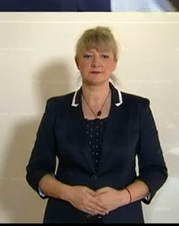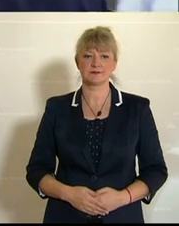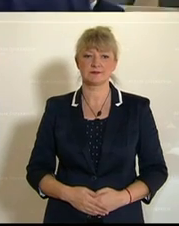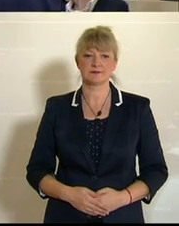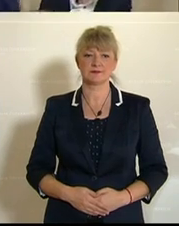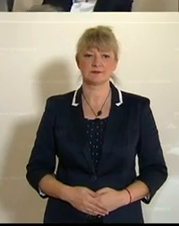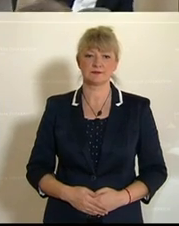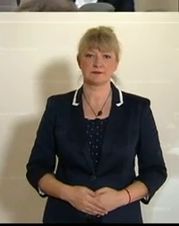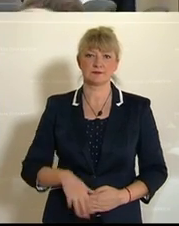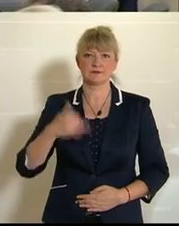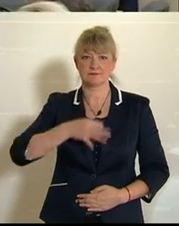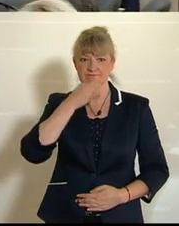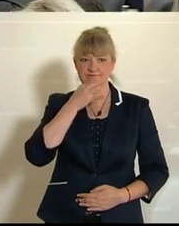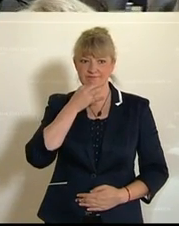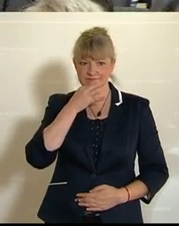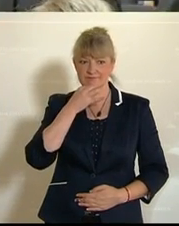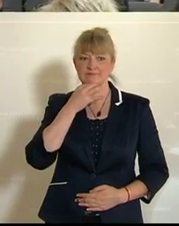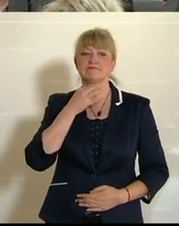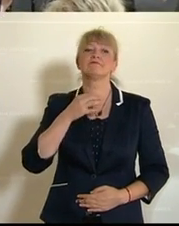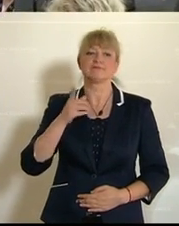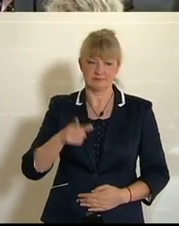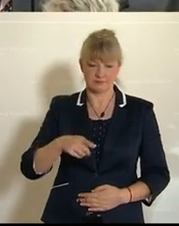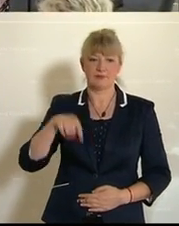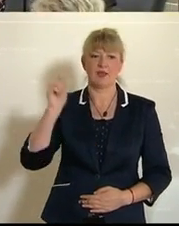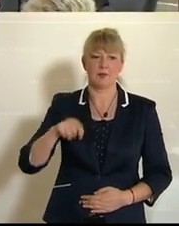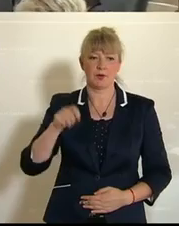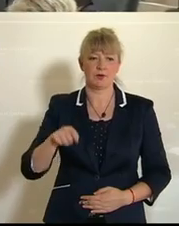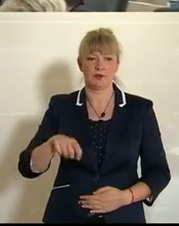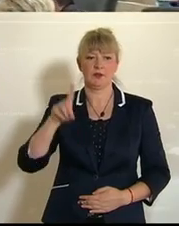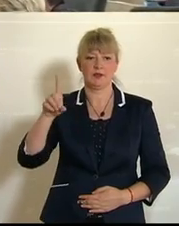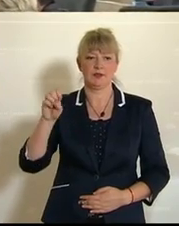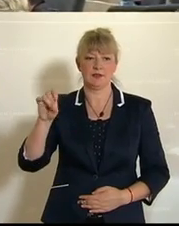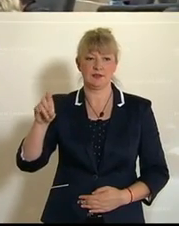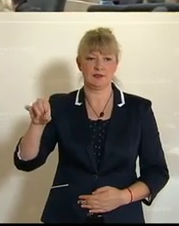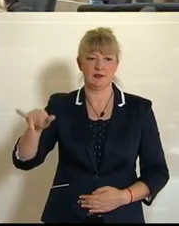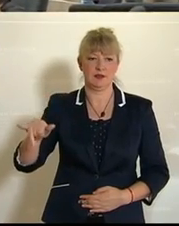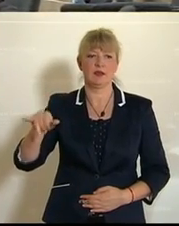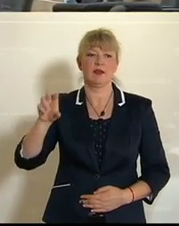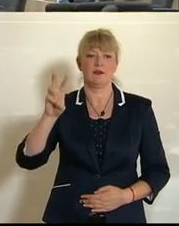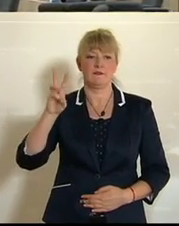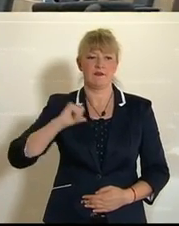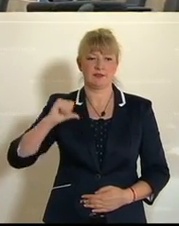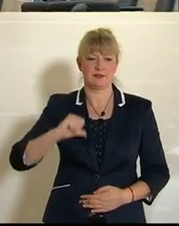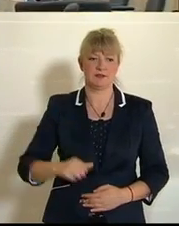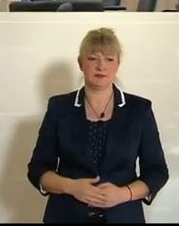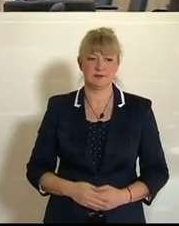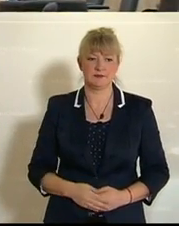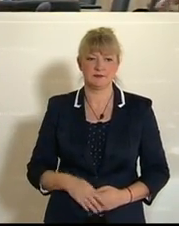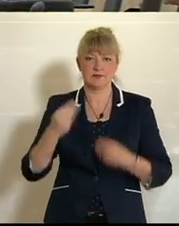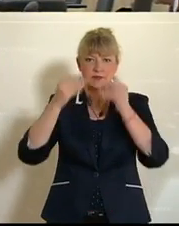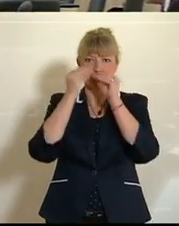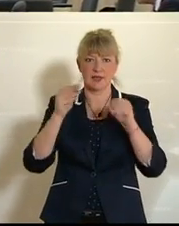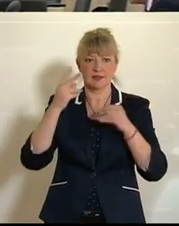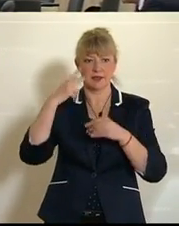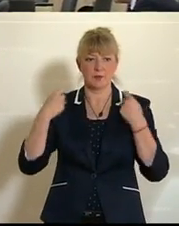Rosa Ecker war das von der FPÖ und sie hält ein Plädoyer für die Frauengesundheit, denn die sei in diesem Gesundheitsbudget unterrepräsentiert. Medikamente